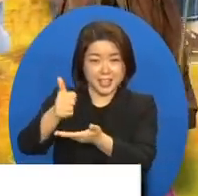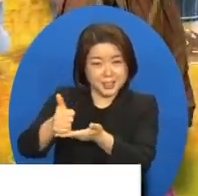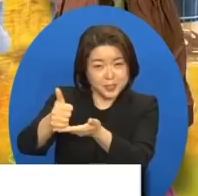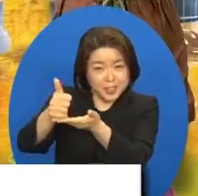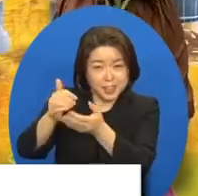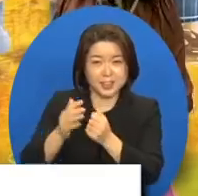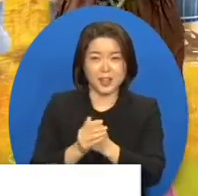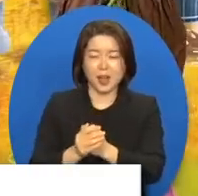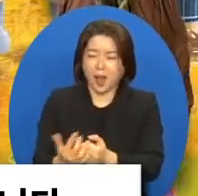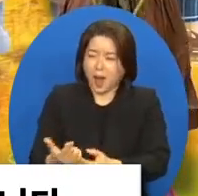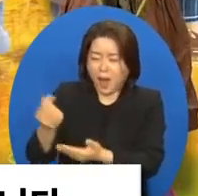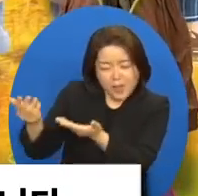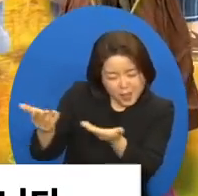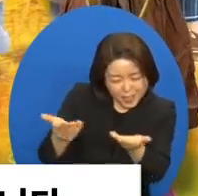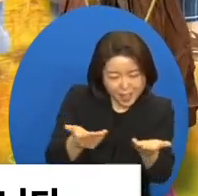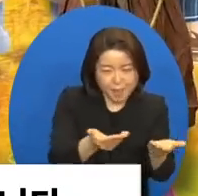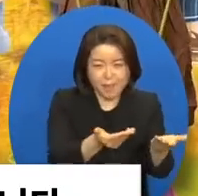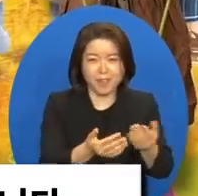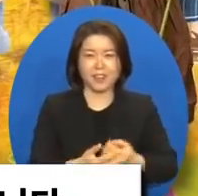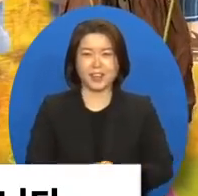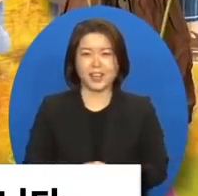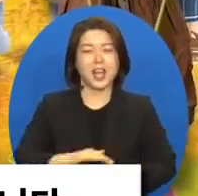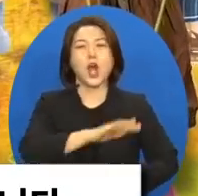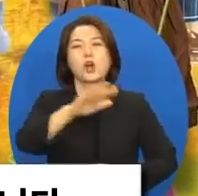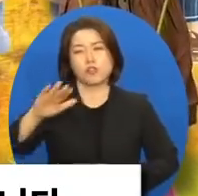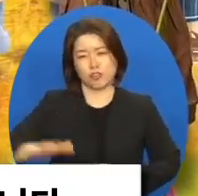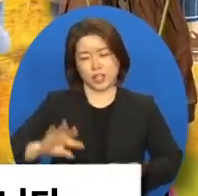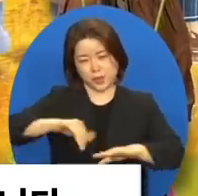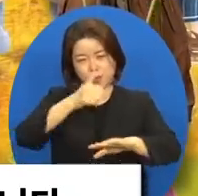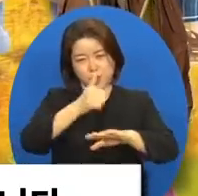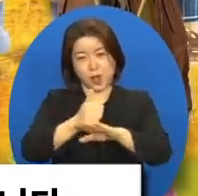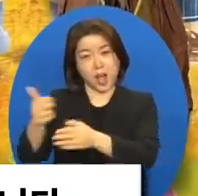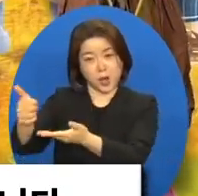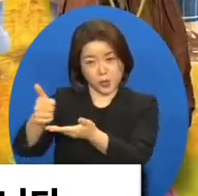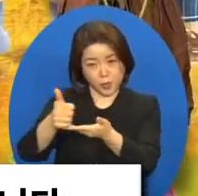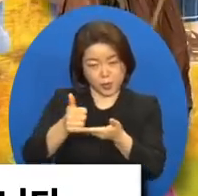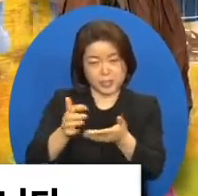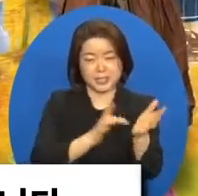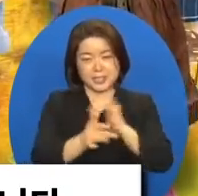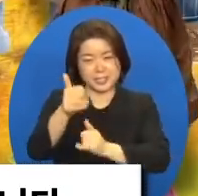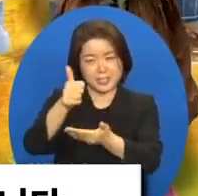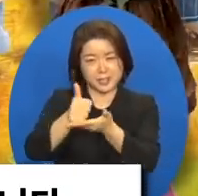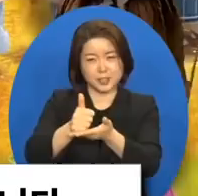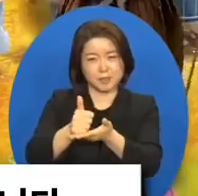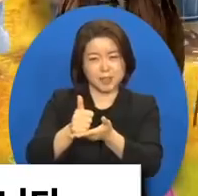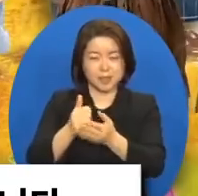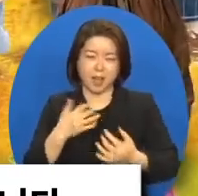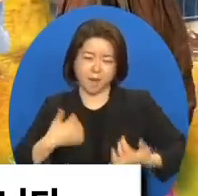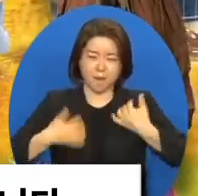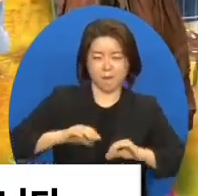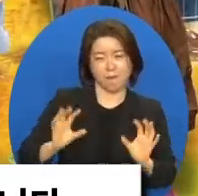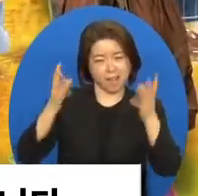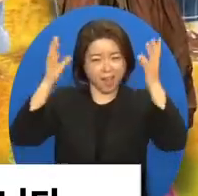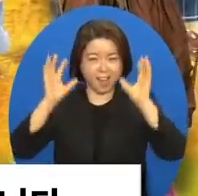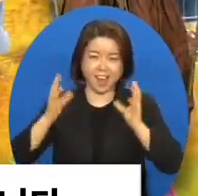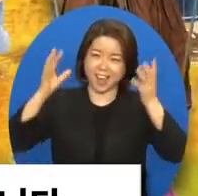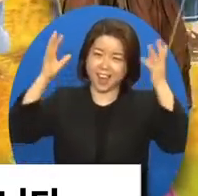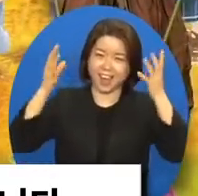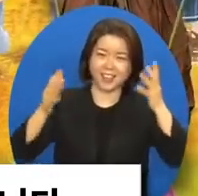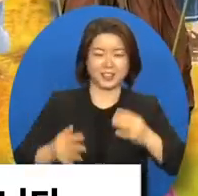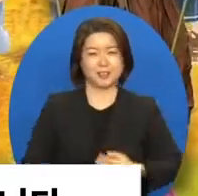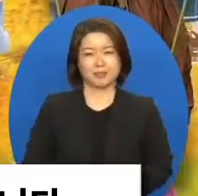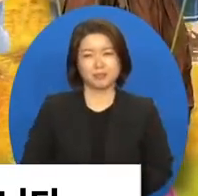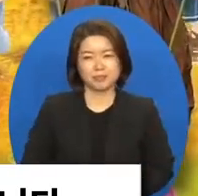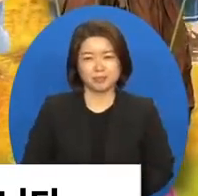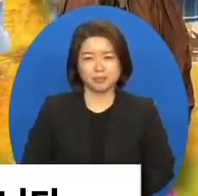예수님 어서오세요. 우리의 왕으로 오신 예수님을 환영합니다.